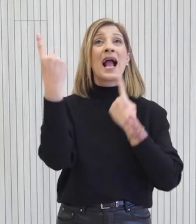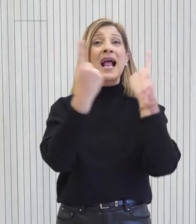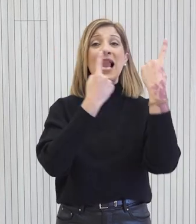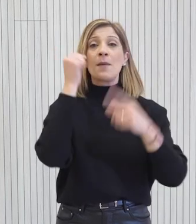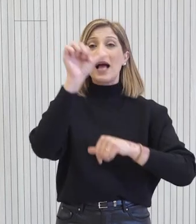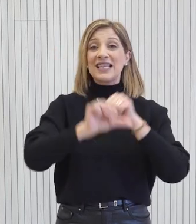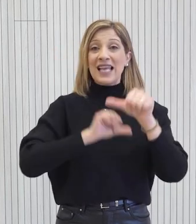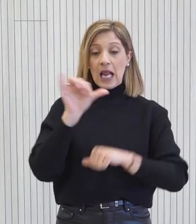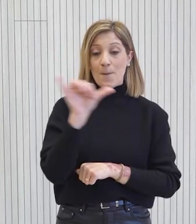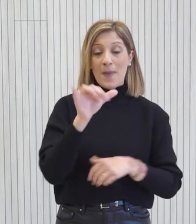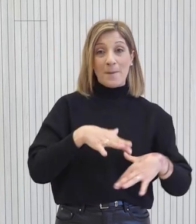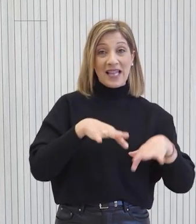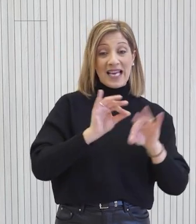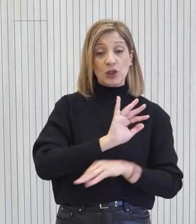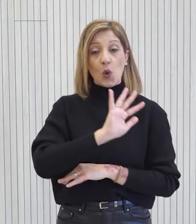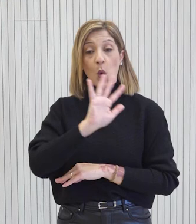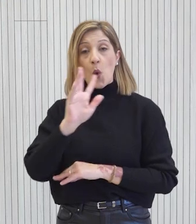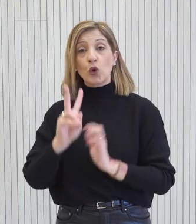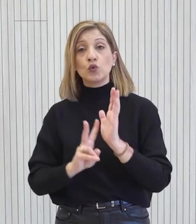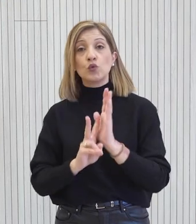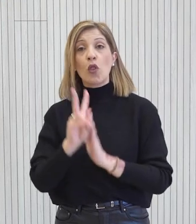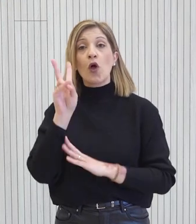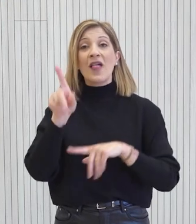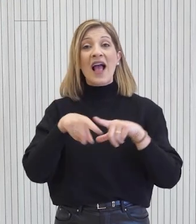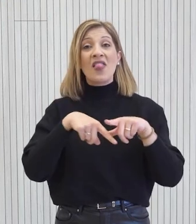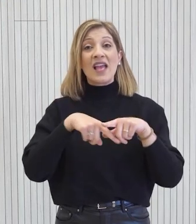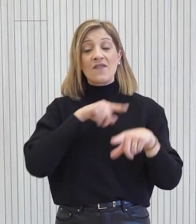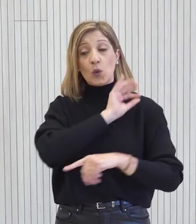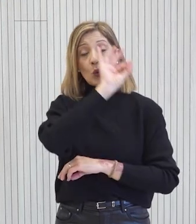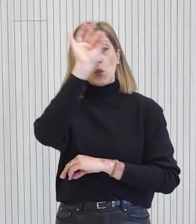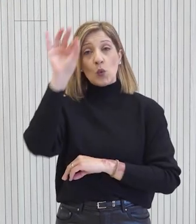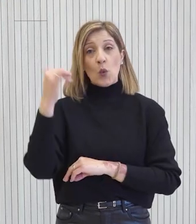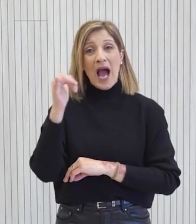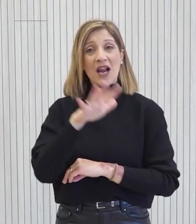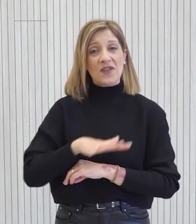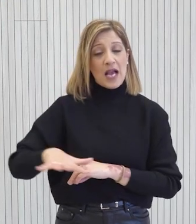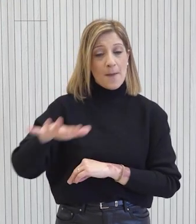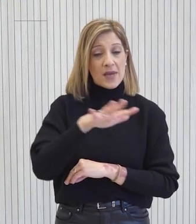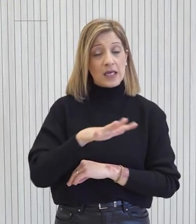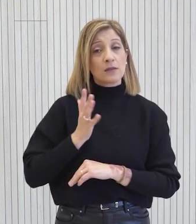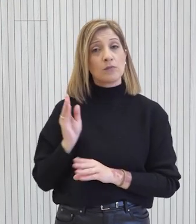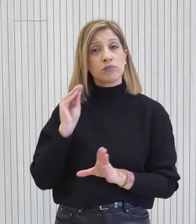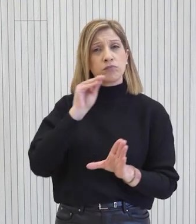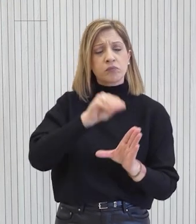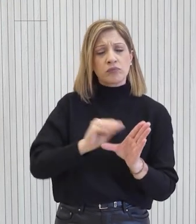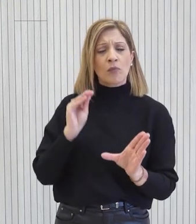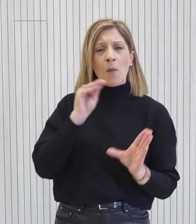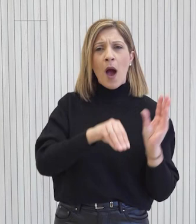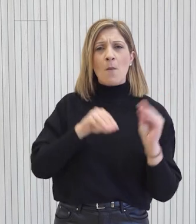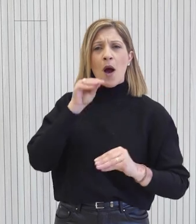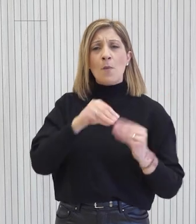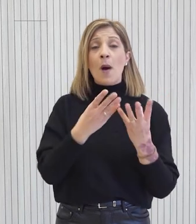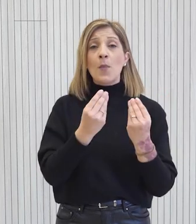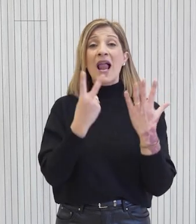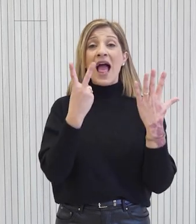που θα αρχίσει την 5η και θα διαρκέσει ως την 12η Δεκεμβρίου στα Ηνωμένα Αραβικά Εμμυράτα, αναμένεται συμμετοχή ρεκόρ που θα ξεπεράσει